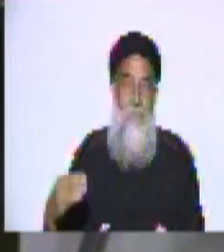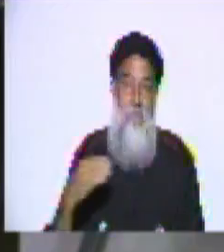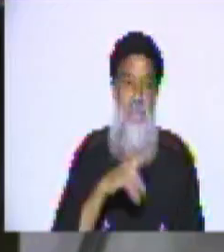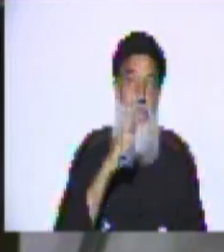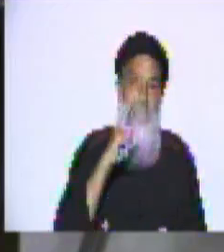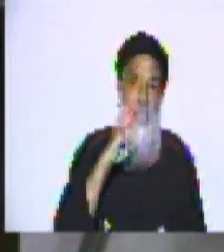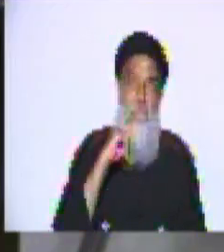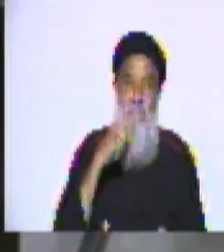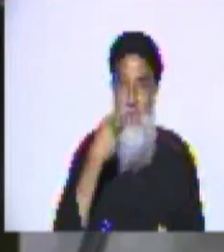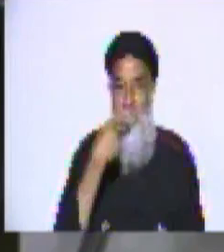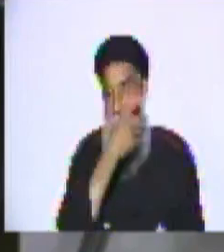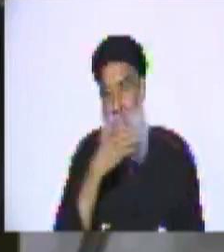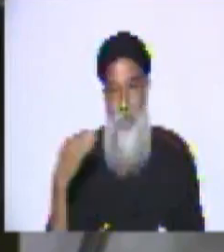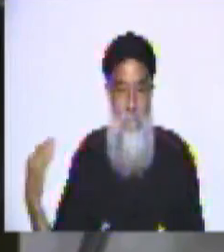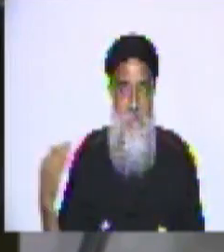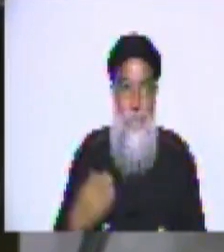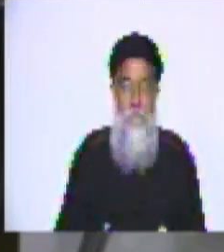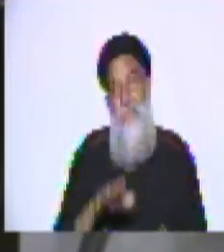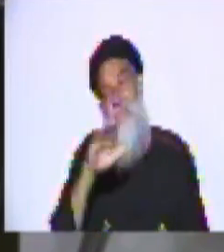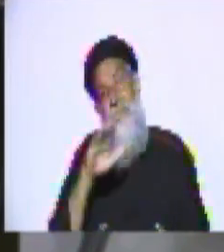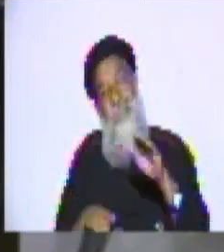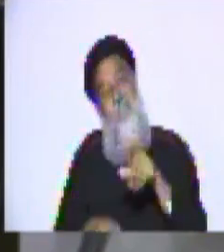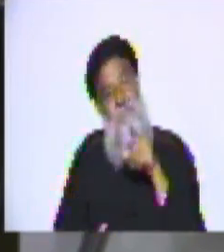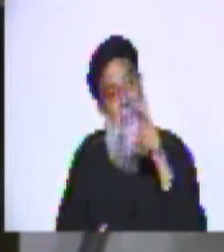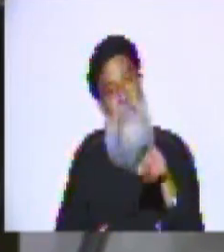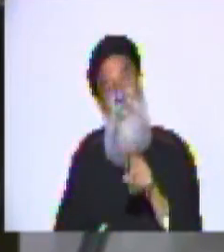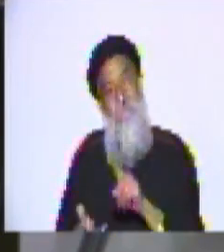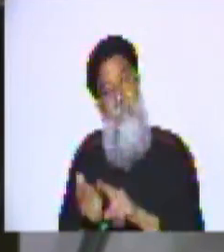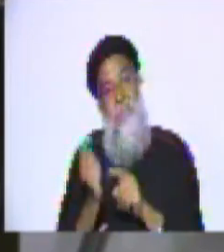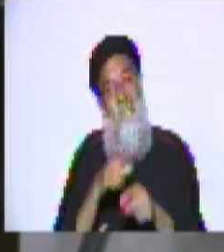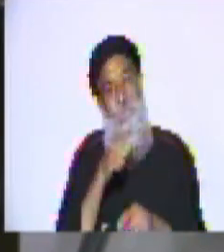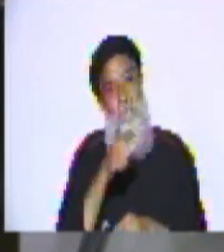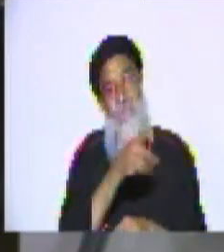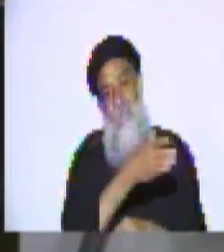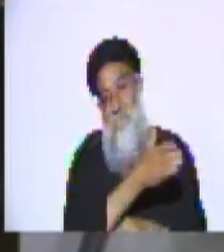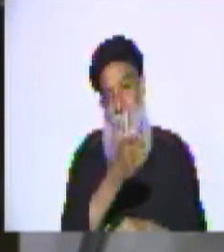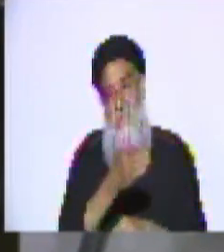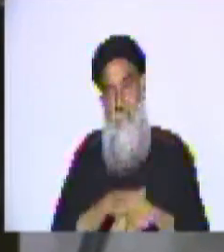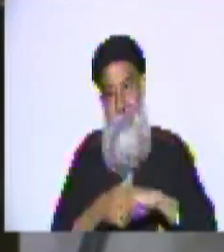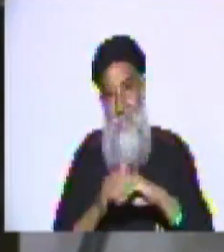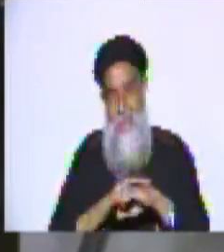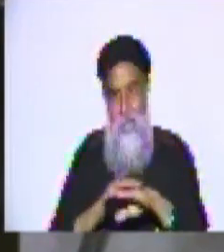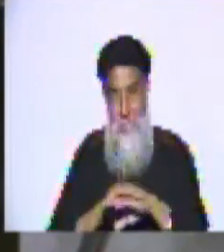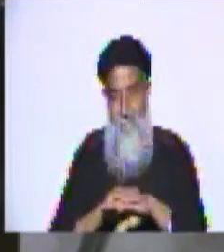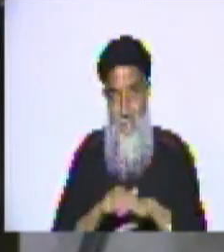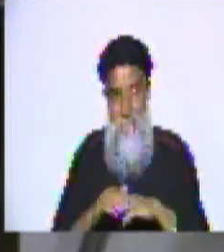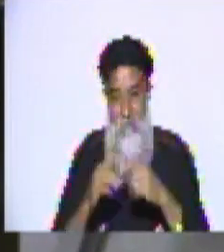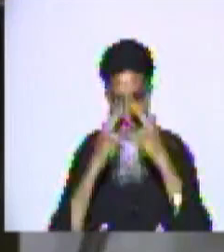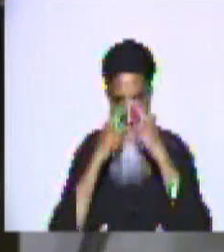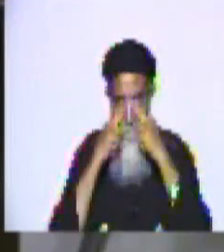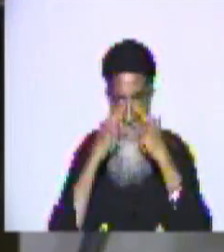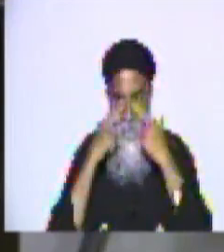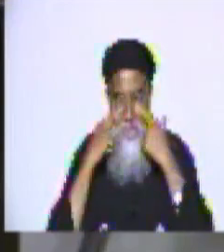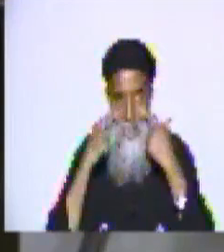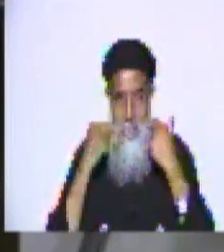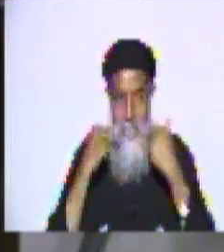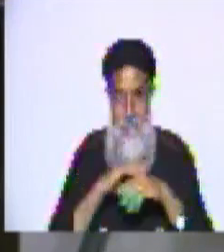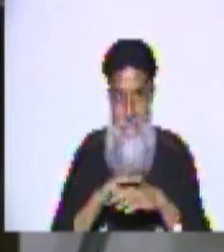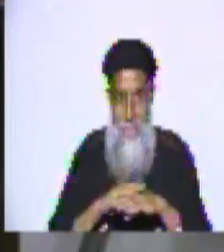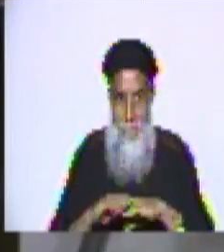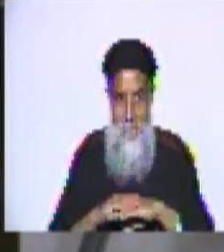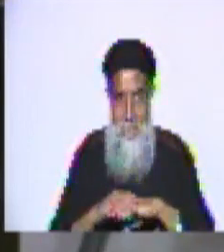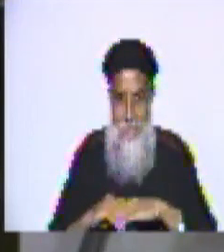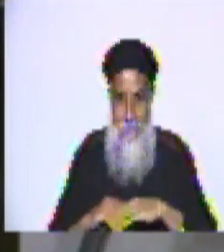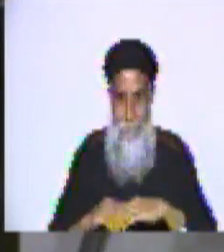دانها. ودان المسيح، أدان المسيح لأنه سمح لها تغسل أمشاط